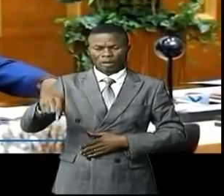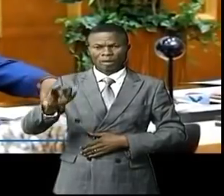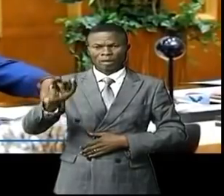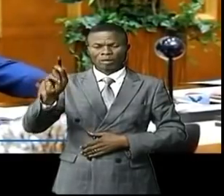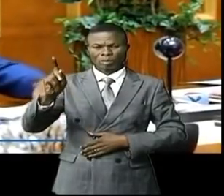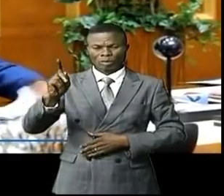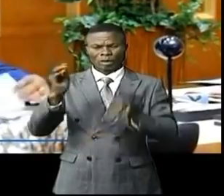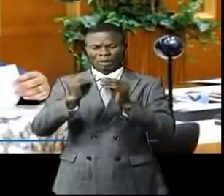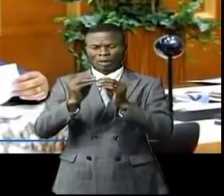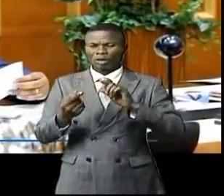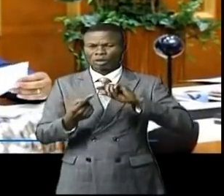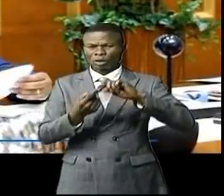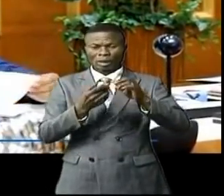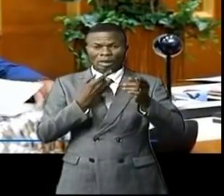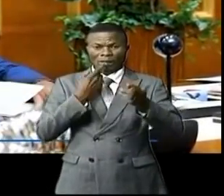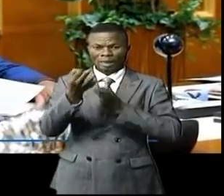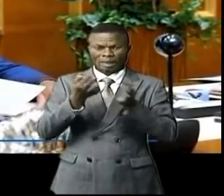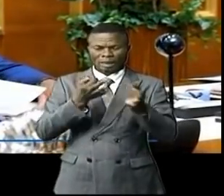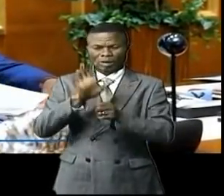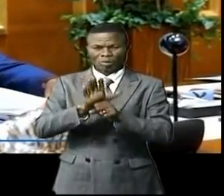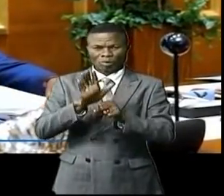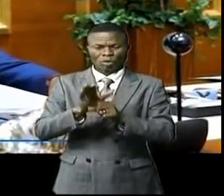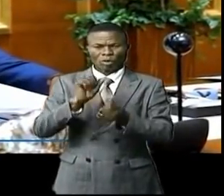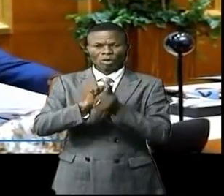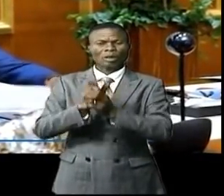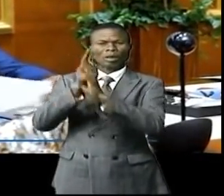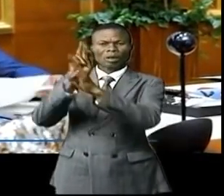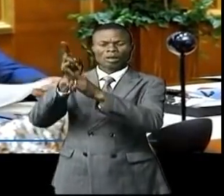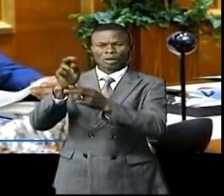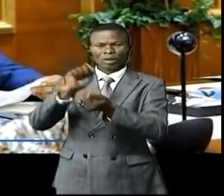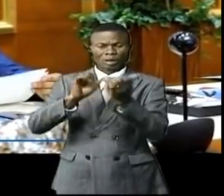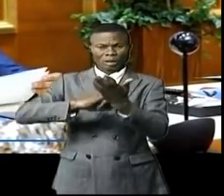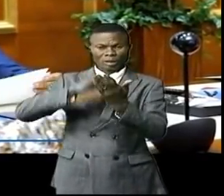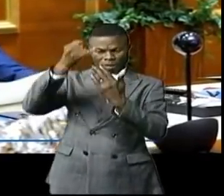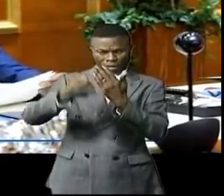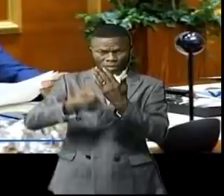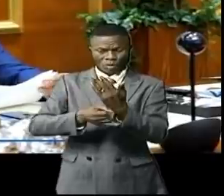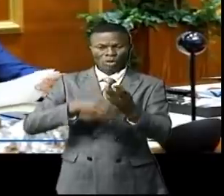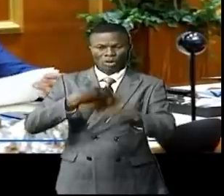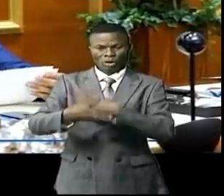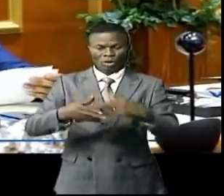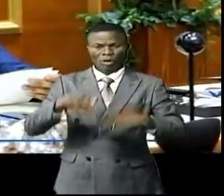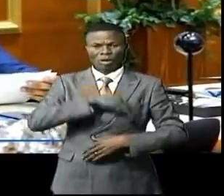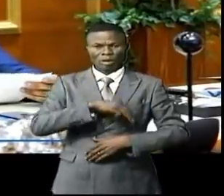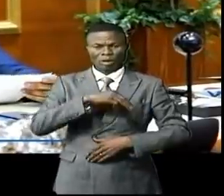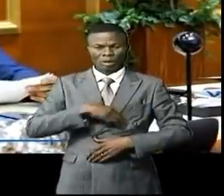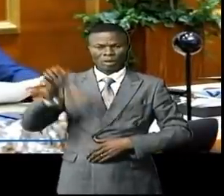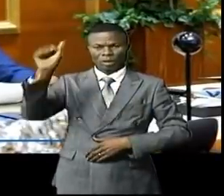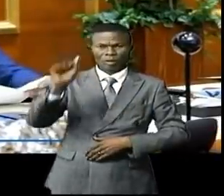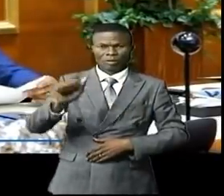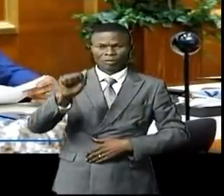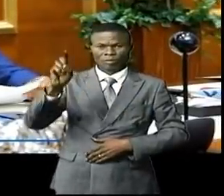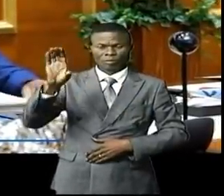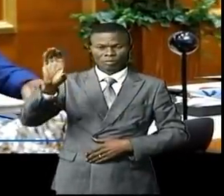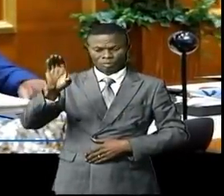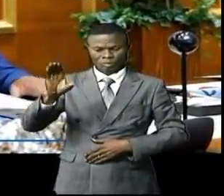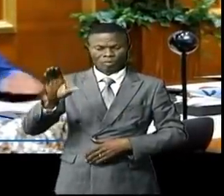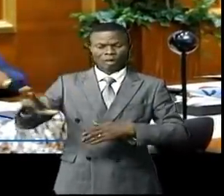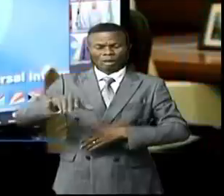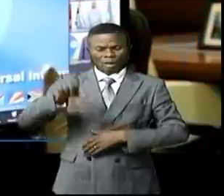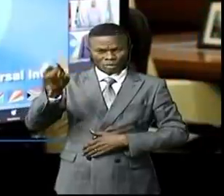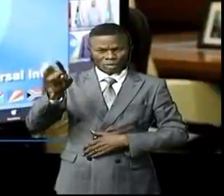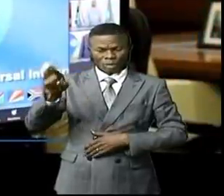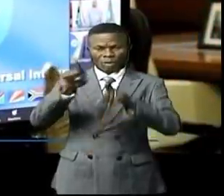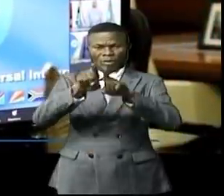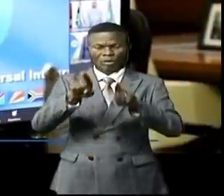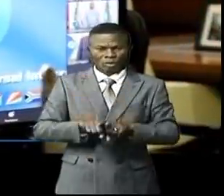Troïka a essentiellement examiné le rapport sur le projet réalisé par la mission de la SADC au Mozambique, SAMIM,